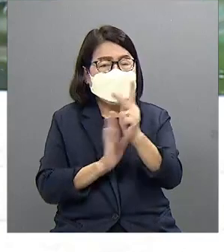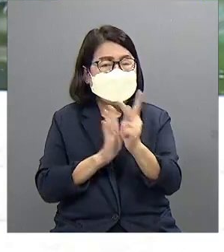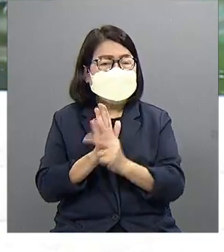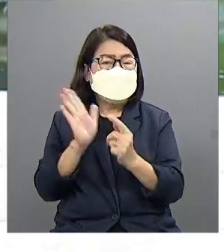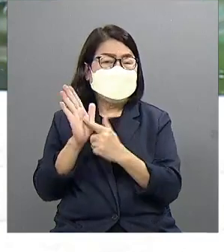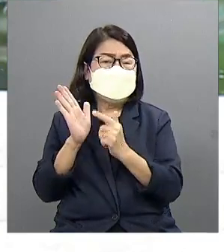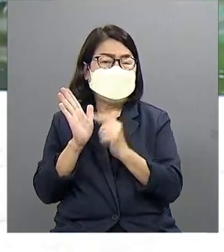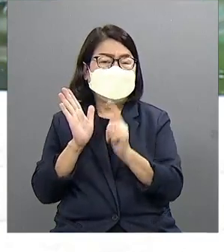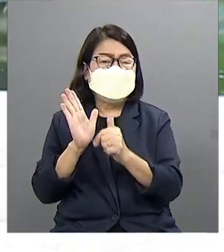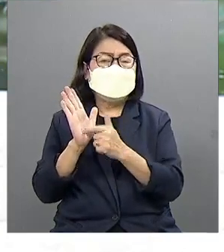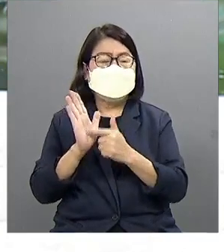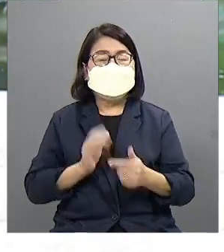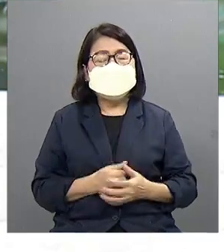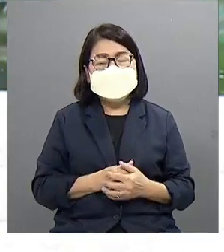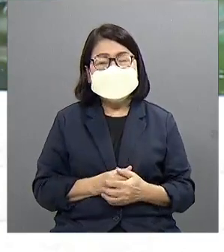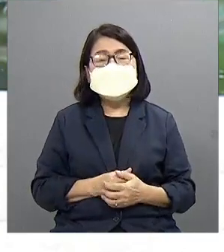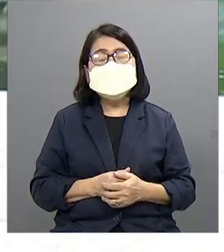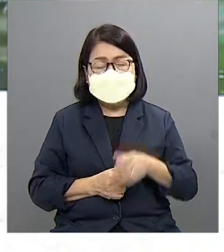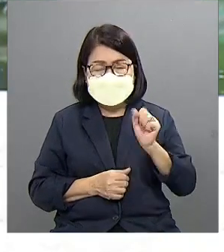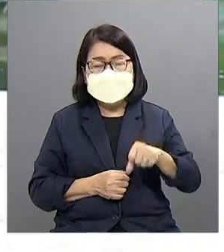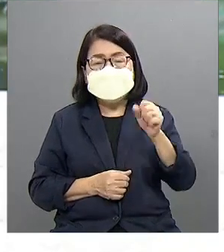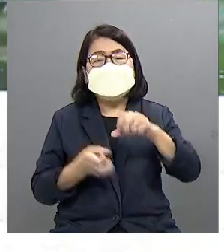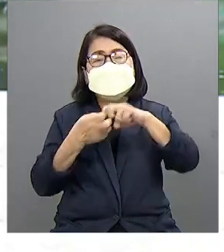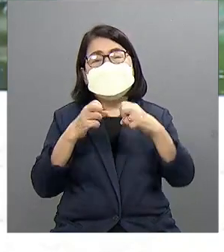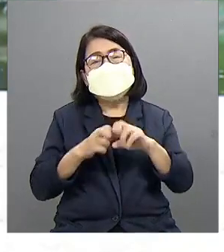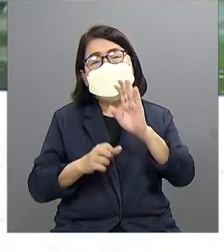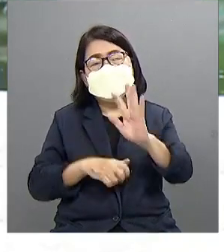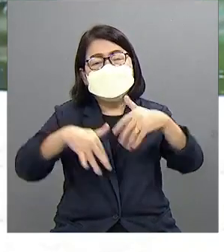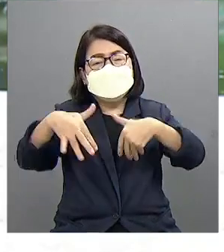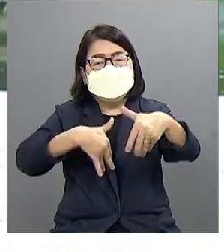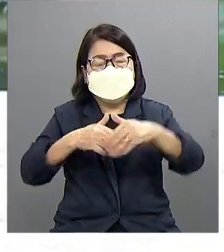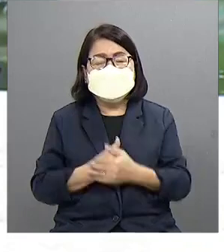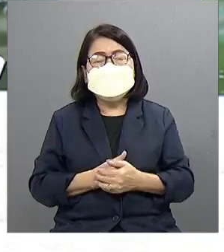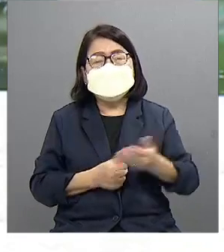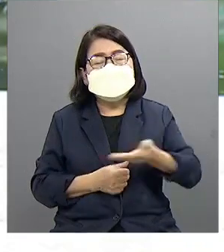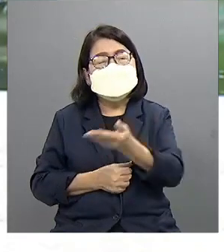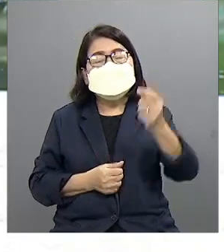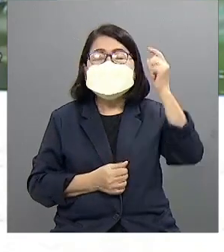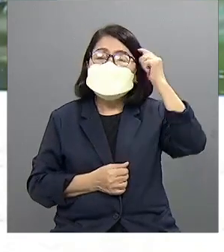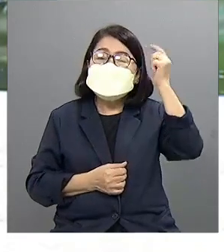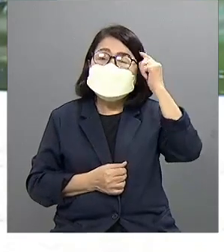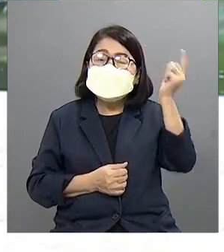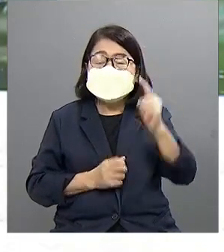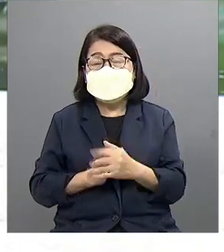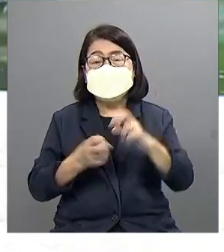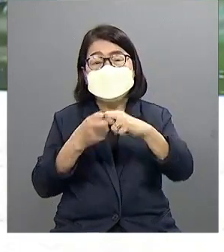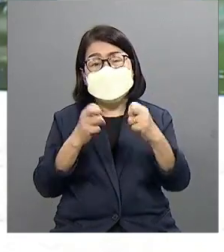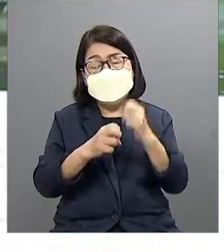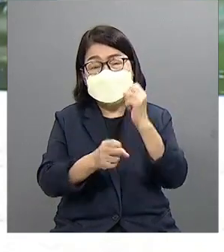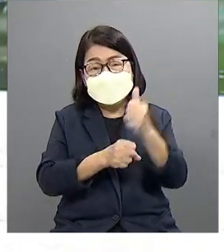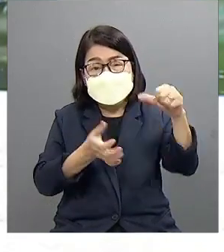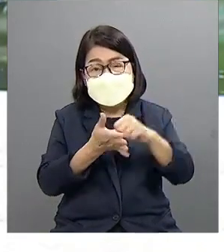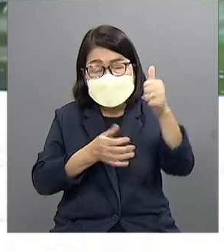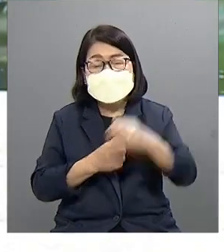อันนี้ก็ถือว่าเป็นความเดือดร้อนที่คงจะต้องมาทบทวนกันนะคะว่าจะสามารถแก้ไขปัญหาถ้าจะอยู่ให้ได้ก็ต้องไ